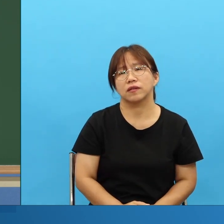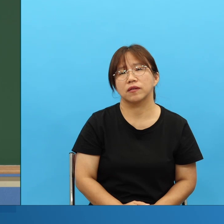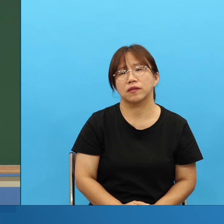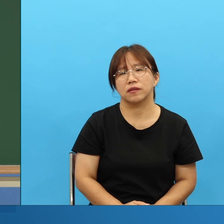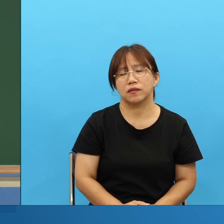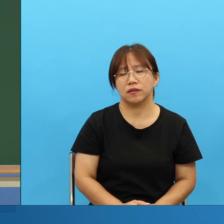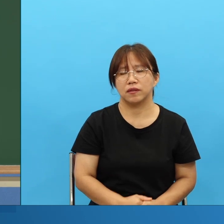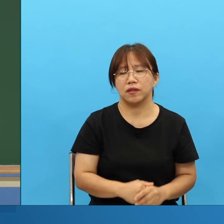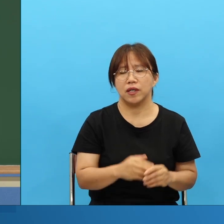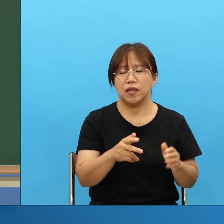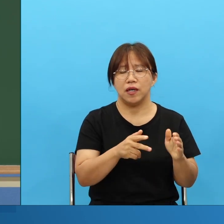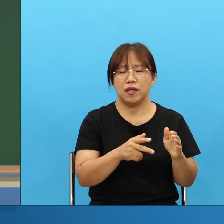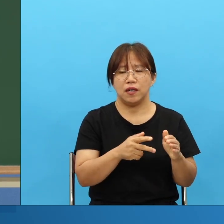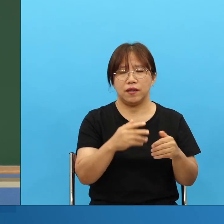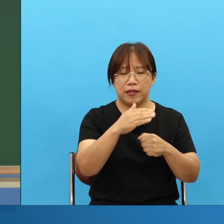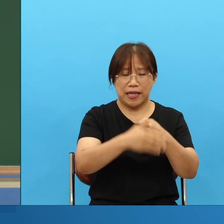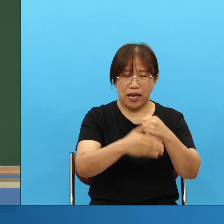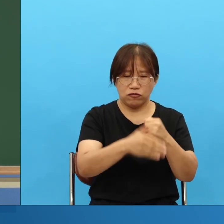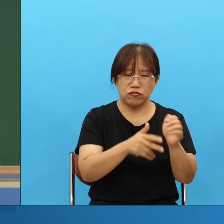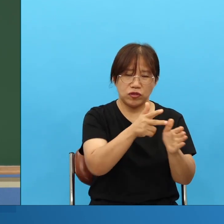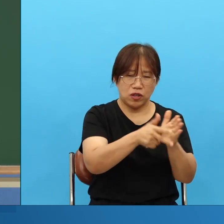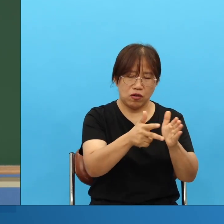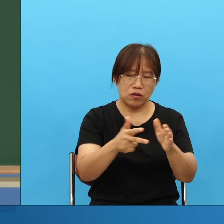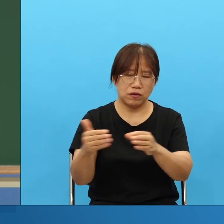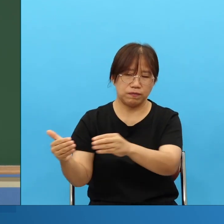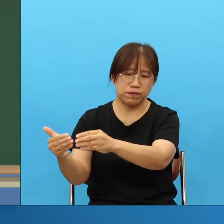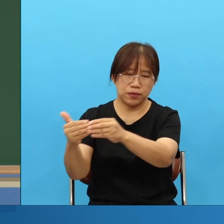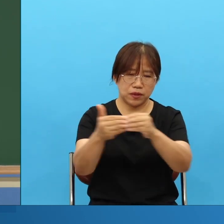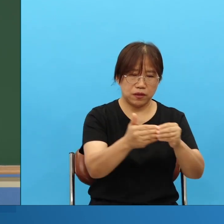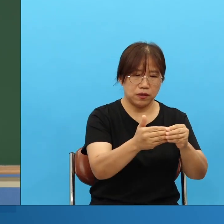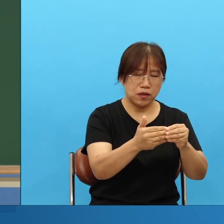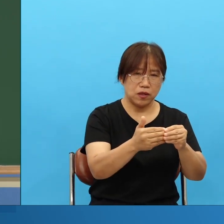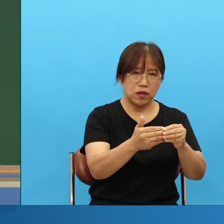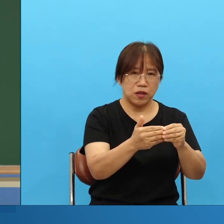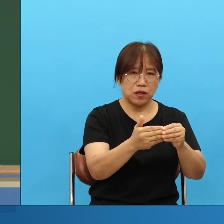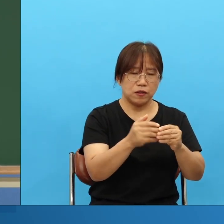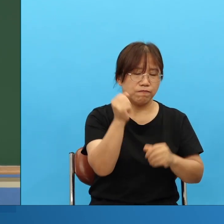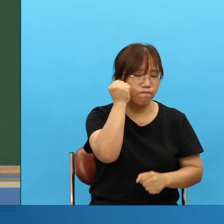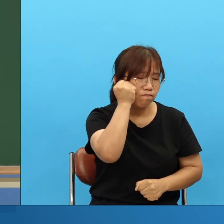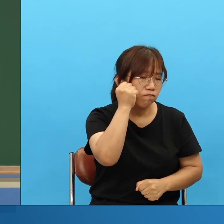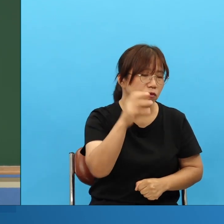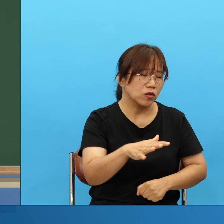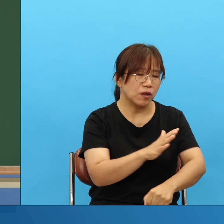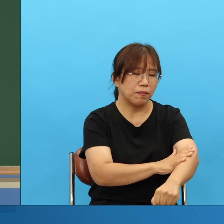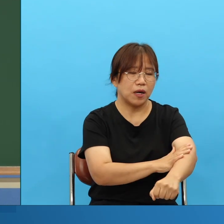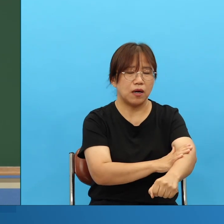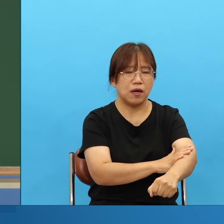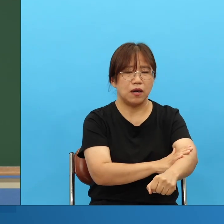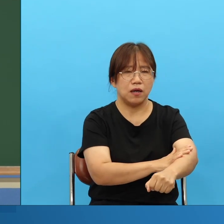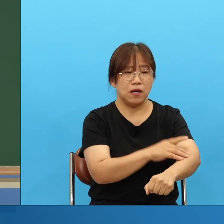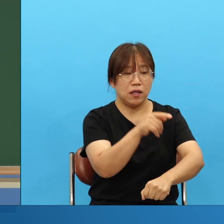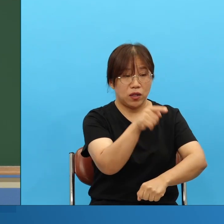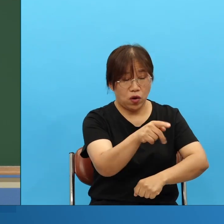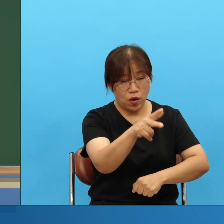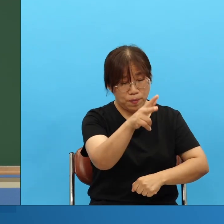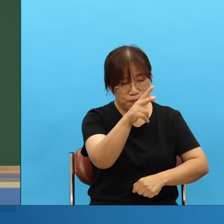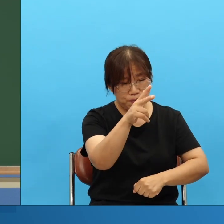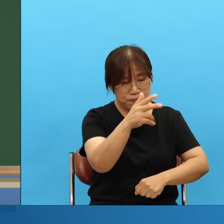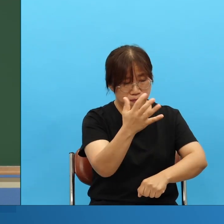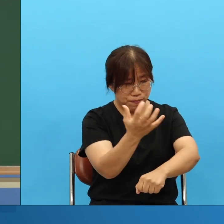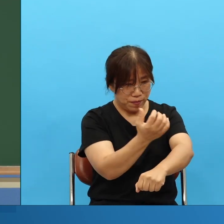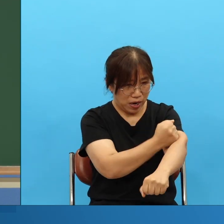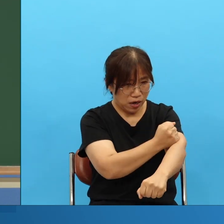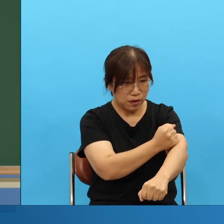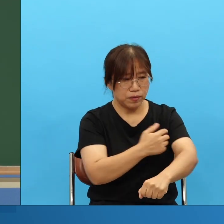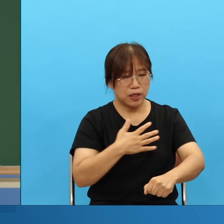동대구역까지 간 거죠. 동대구역에 거기 턱 내려서 역 안에 들어가서 팔을 내라는. 당신이 마약을 하면 한번